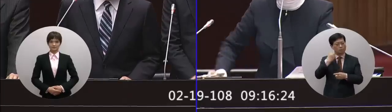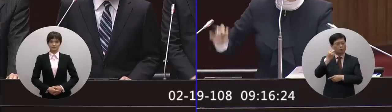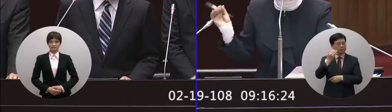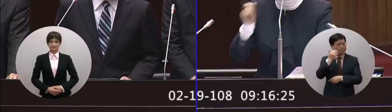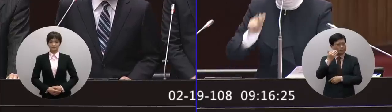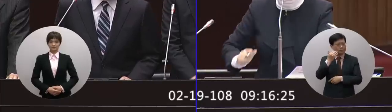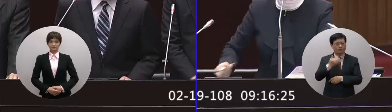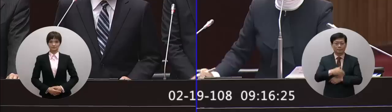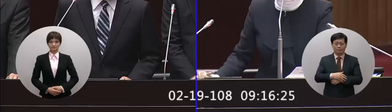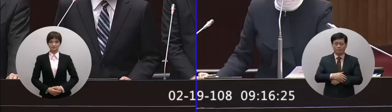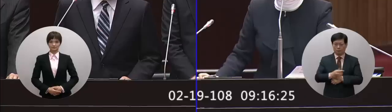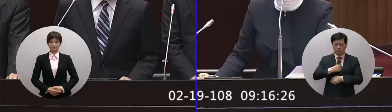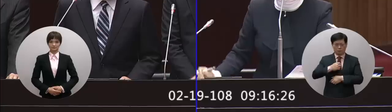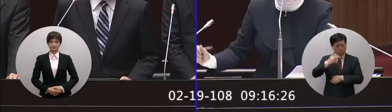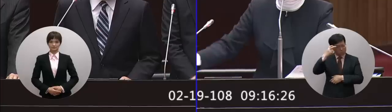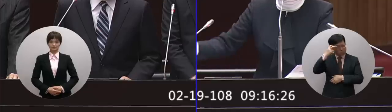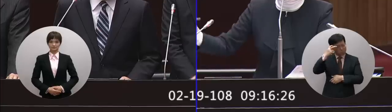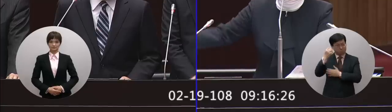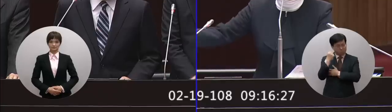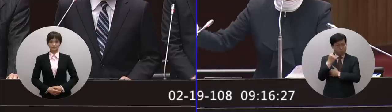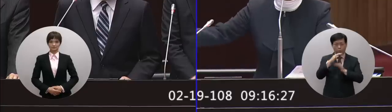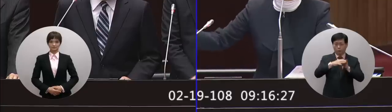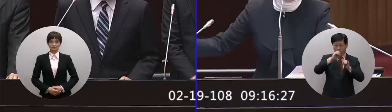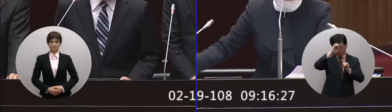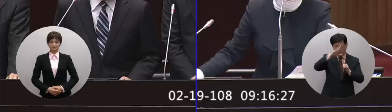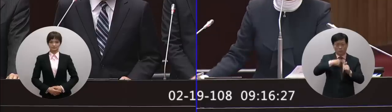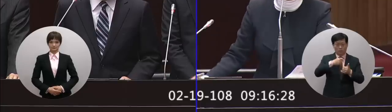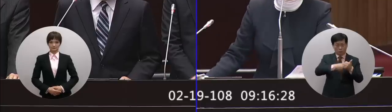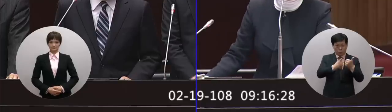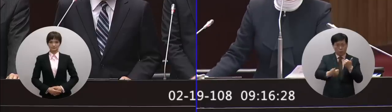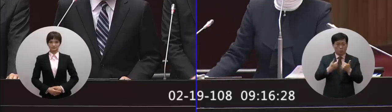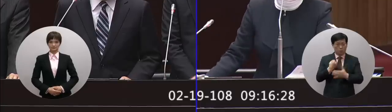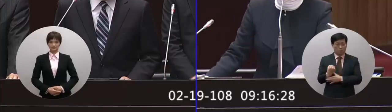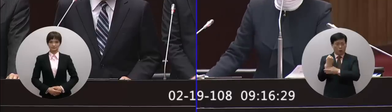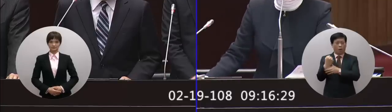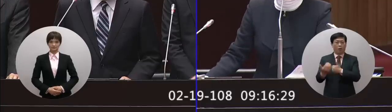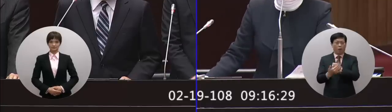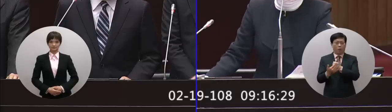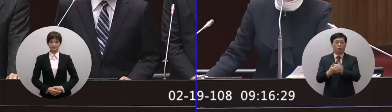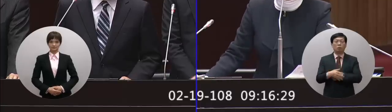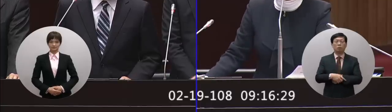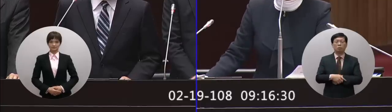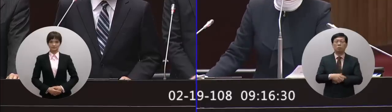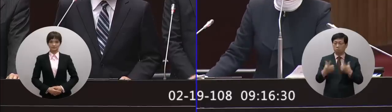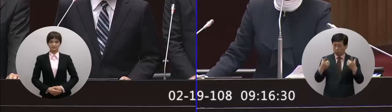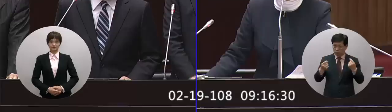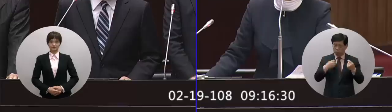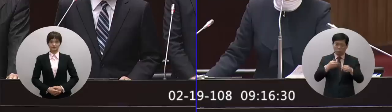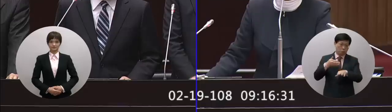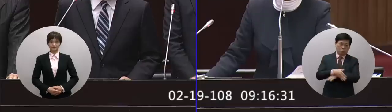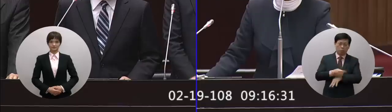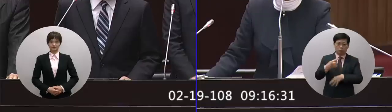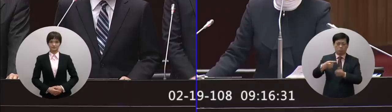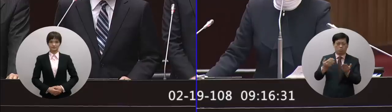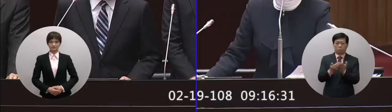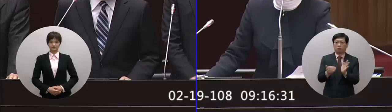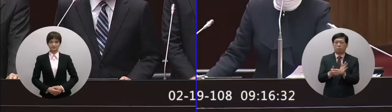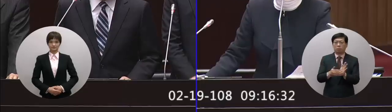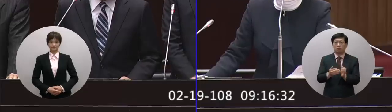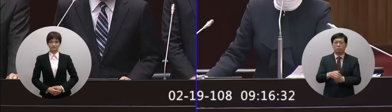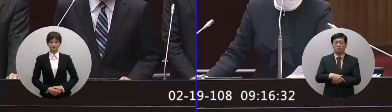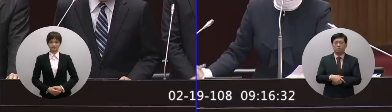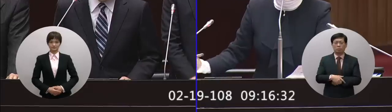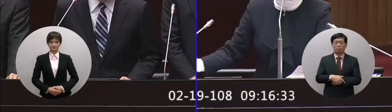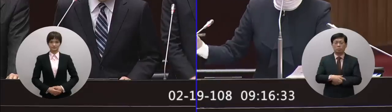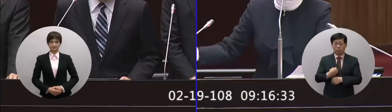憾。可是在我们坚持努力之下，国民党的立法委员帮忙之下，我们其实也努力地完成了一读。那么